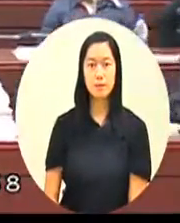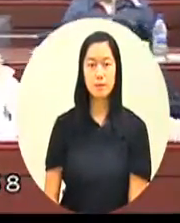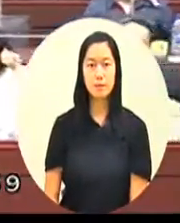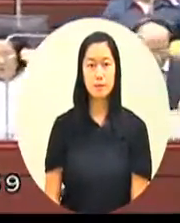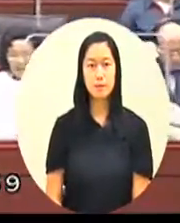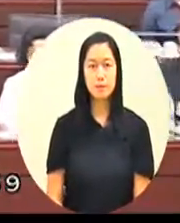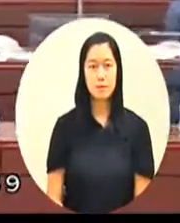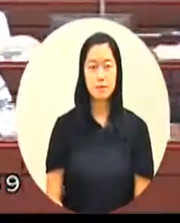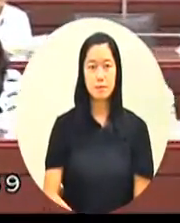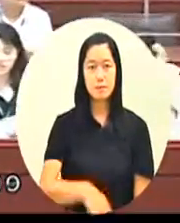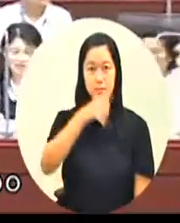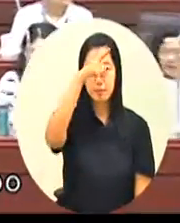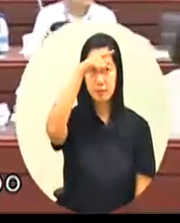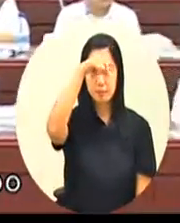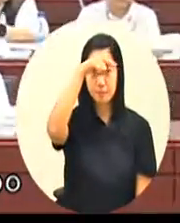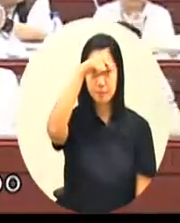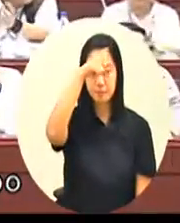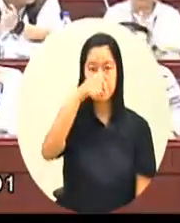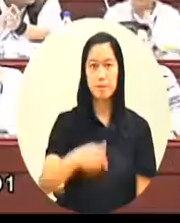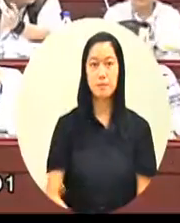黄副总经理黄忠顺，